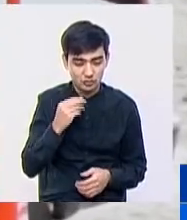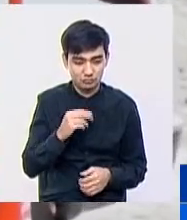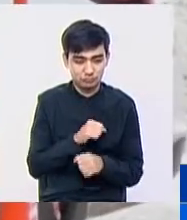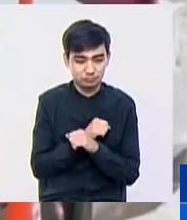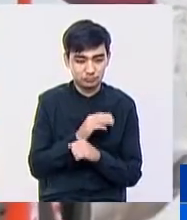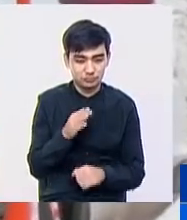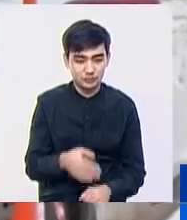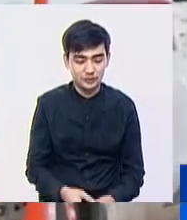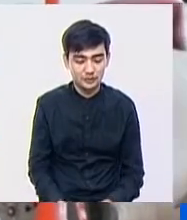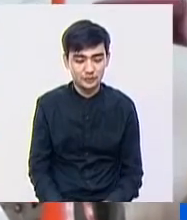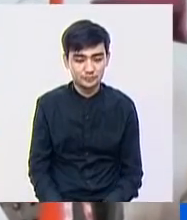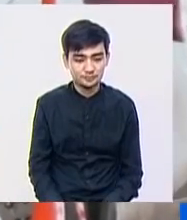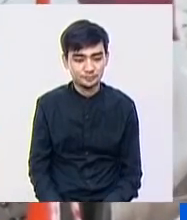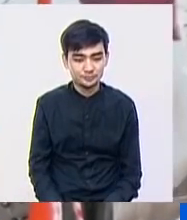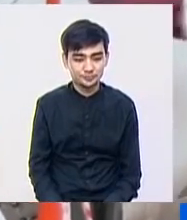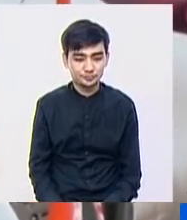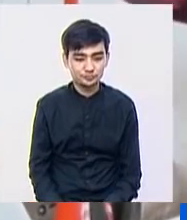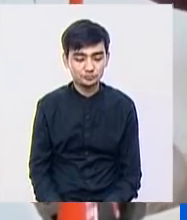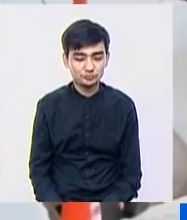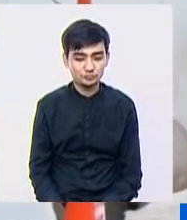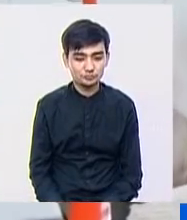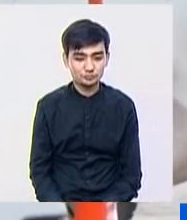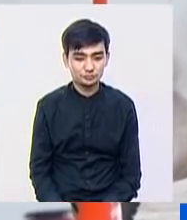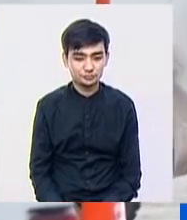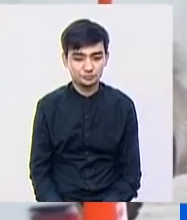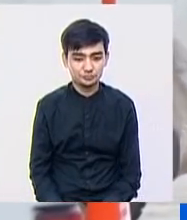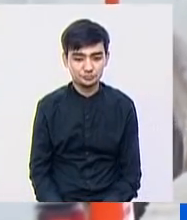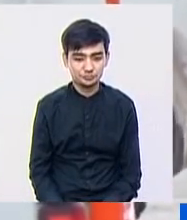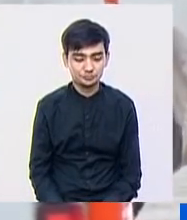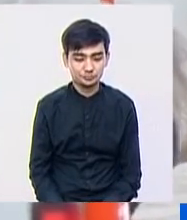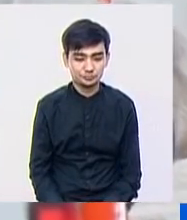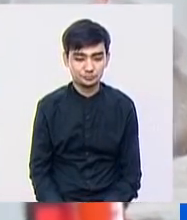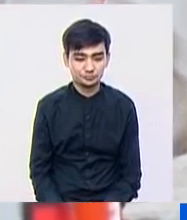Далее Насипова, Нуркен Токмурзин, Информбюро, Нур-Султан.